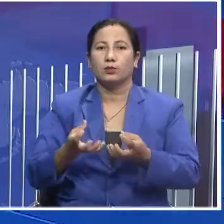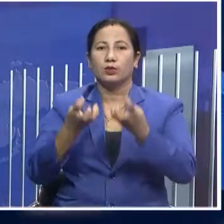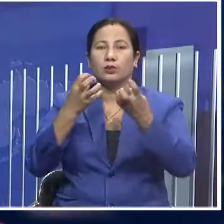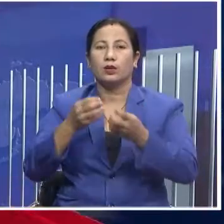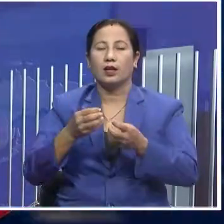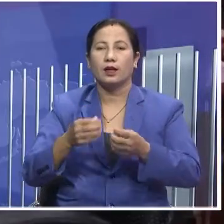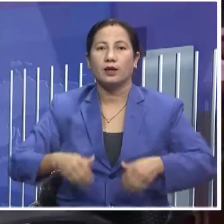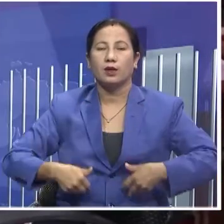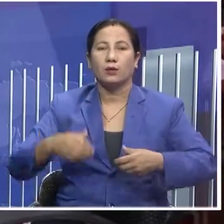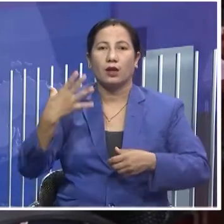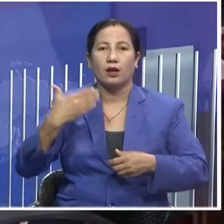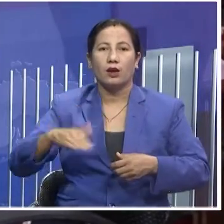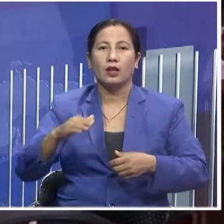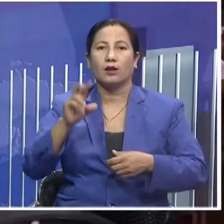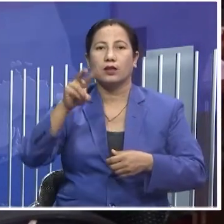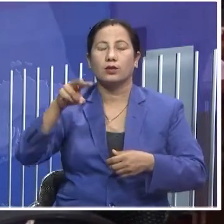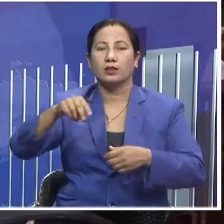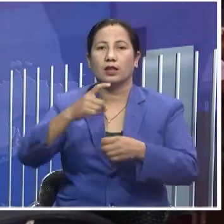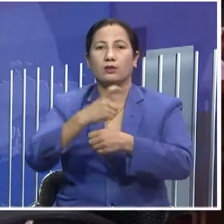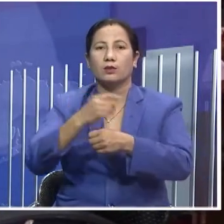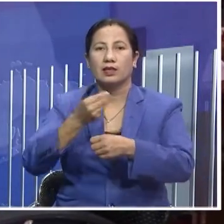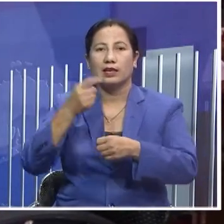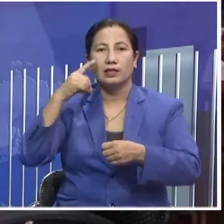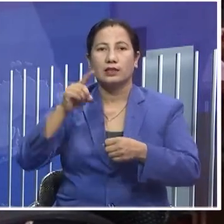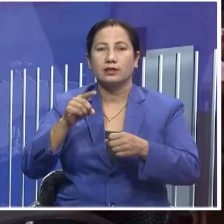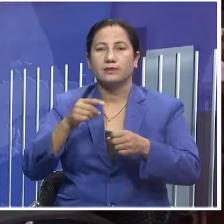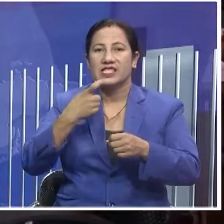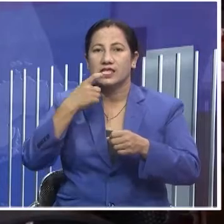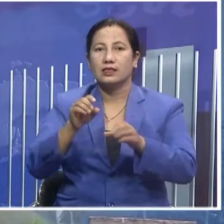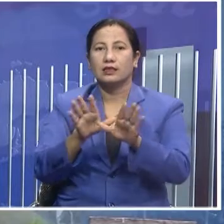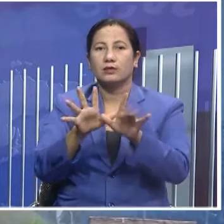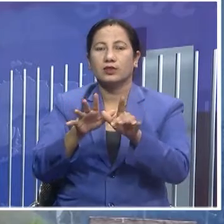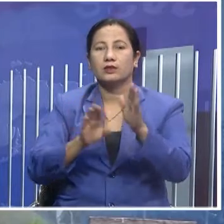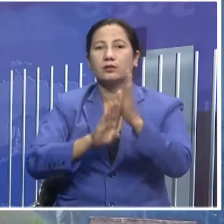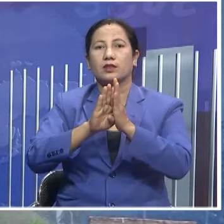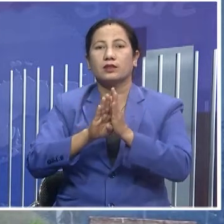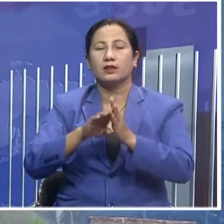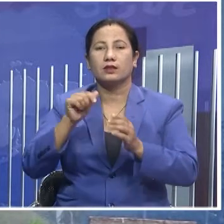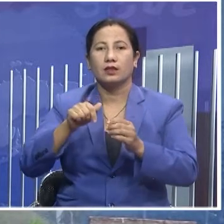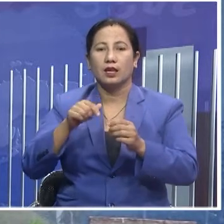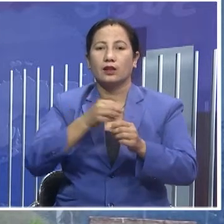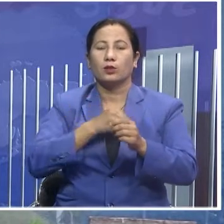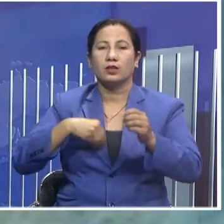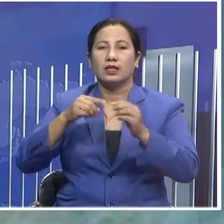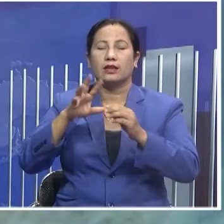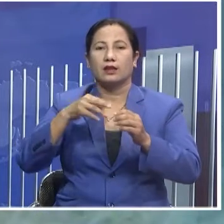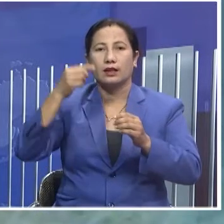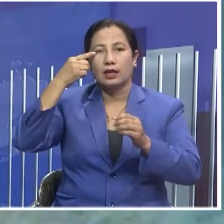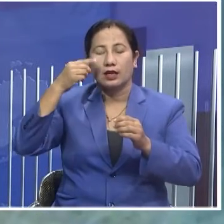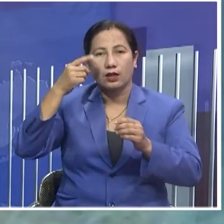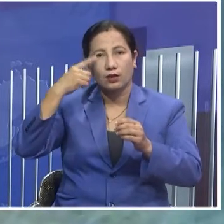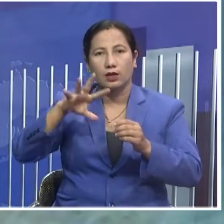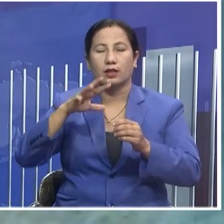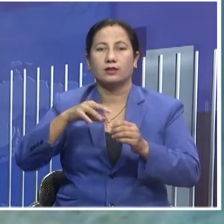हुने अवस्थामा। गुल्मीमा केही दिनदेखि सेतो पुतलीको संक्रमण बढ्दै तत्काल उपचार नगरे आँखाको दृष्टि नै गुम्न सक्ने चिकित्सकको